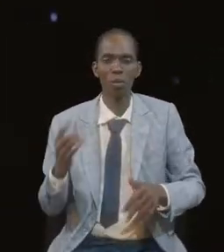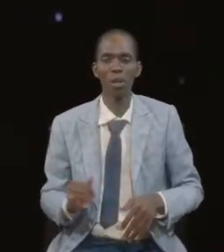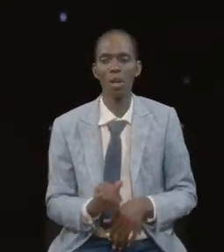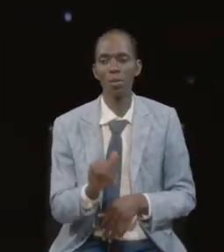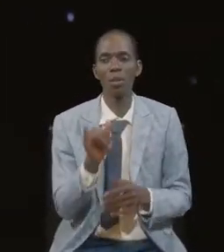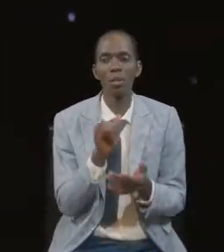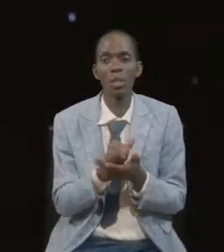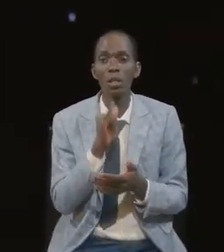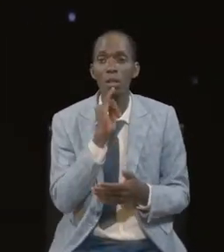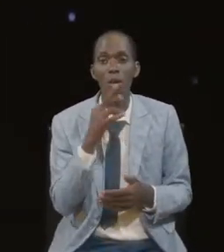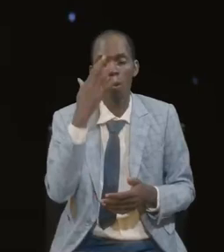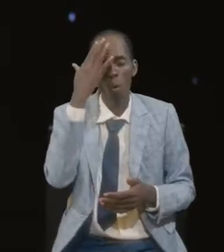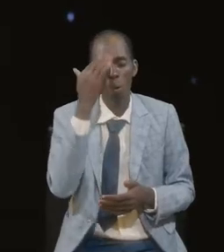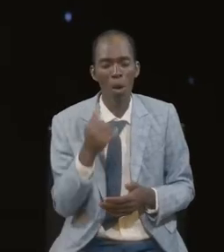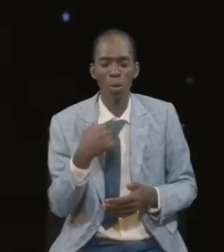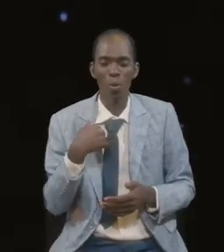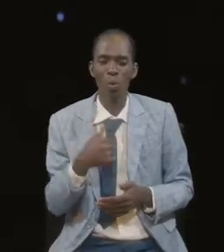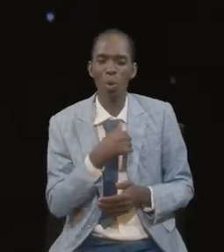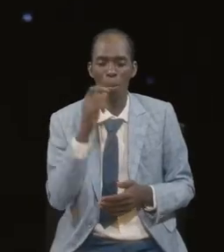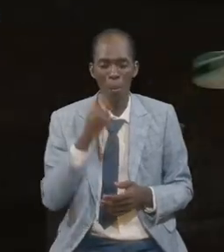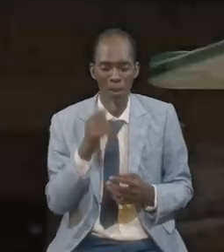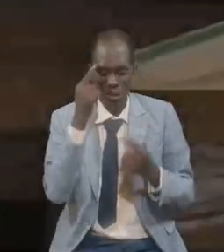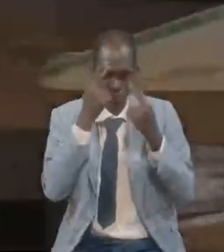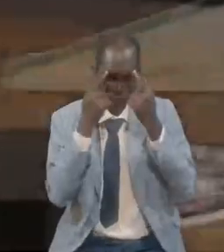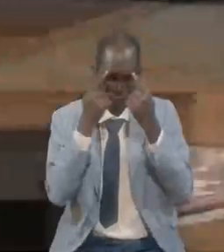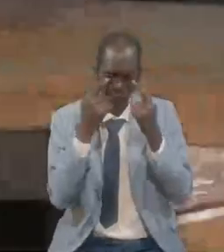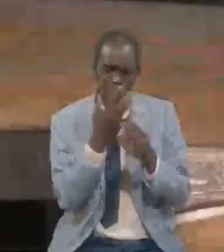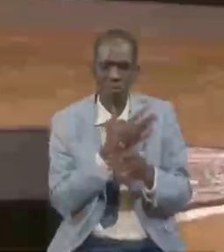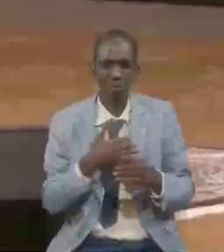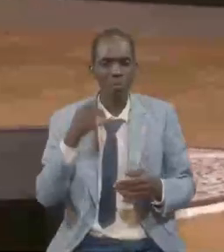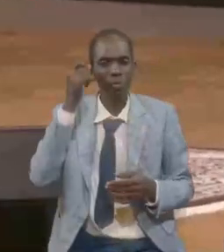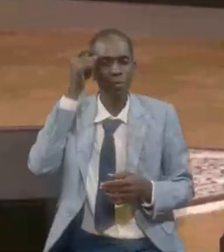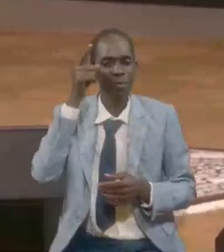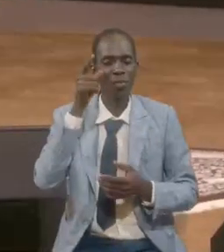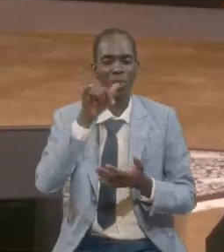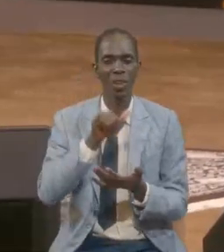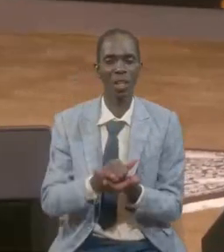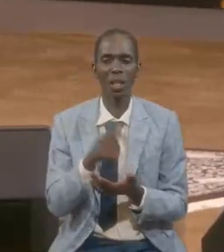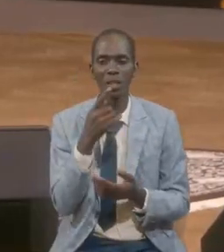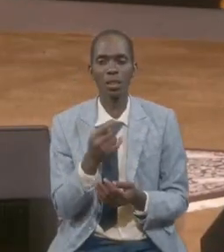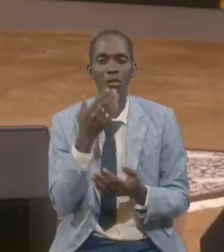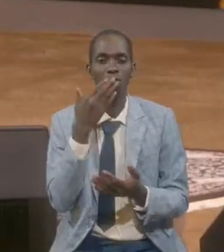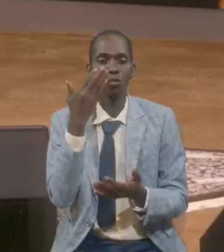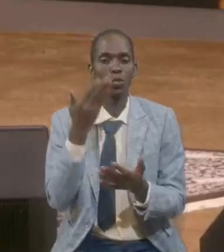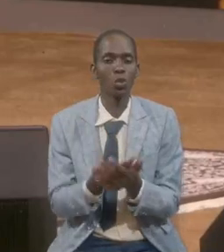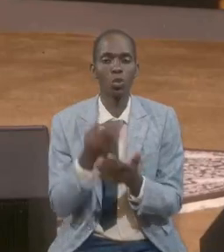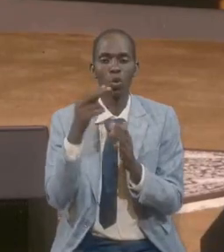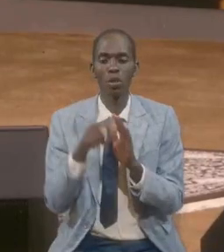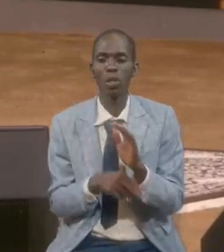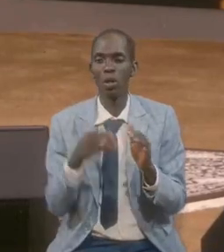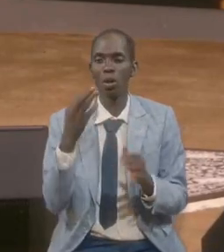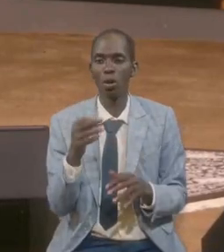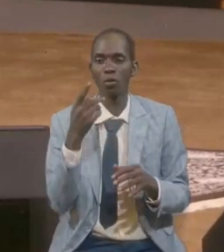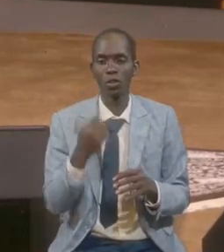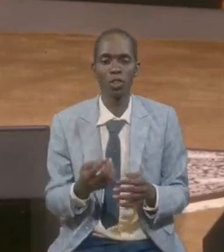C'est pourquoi nous devons bien penser et comprendre que la bonté des riches, s'ils